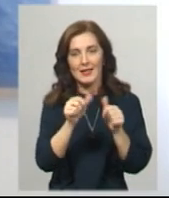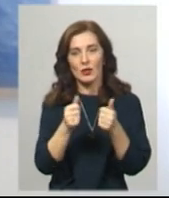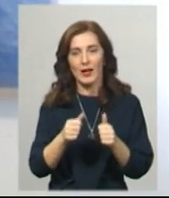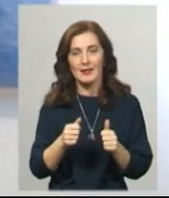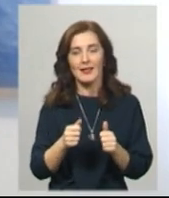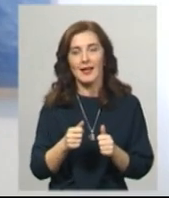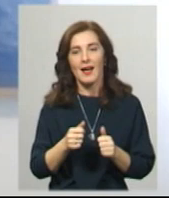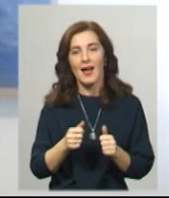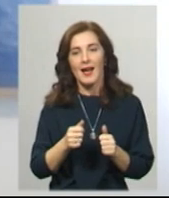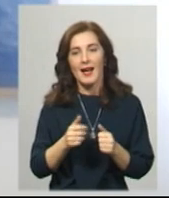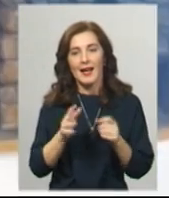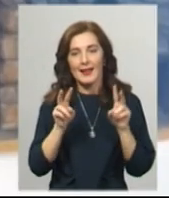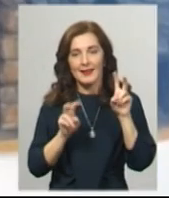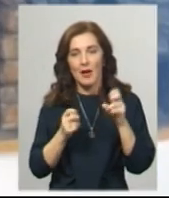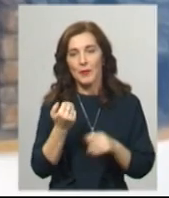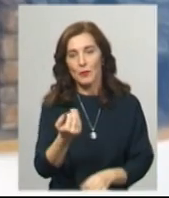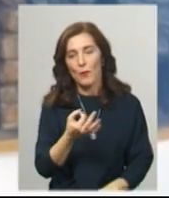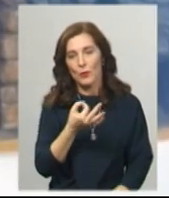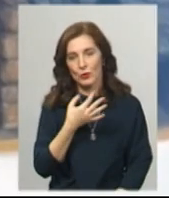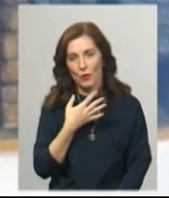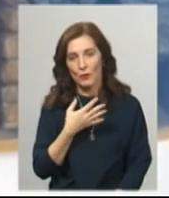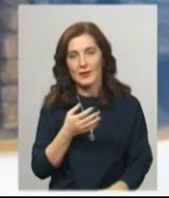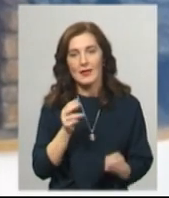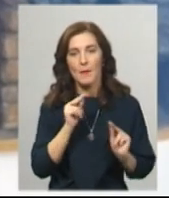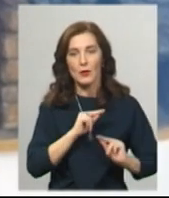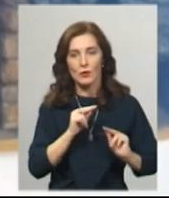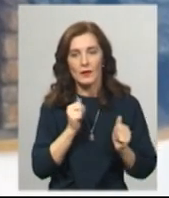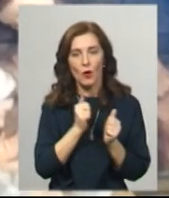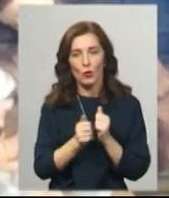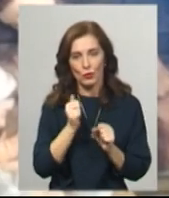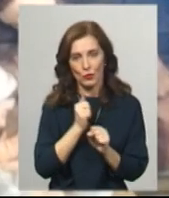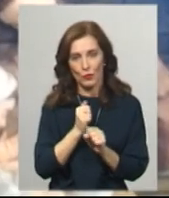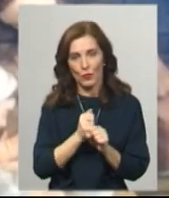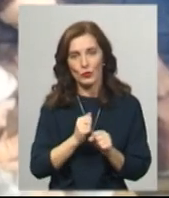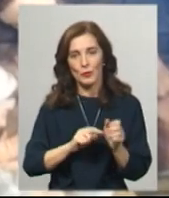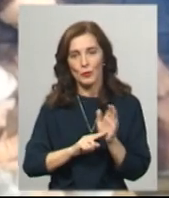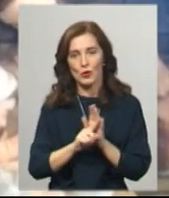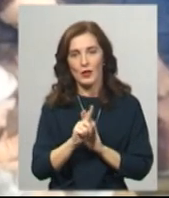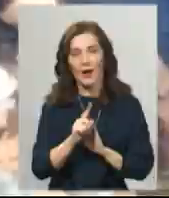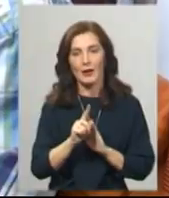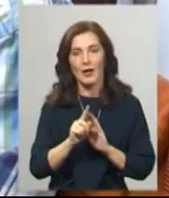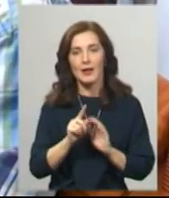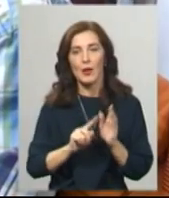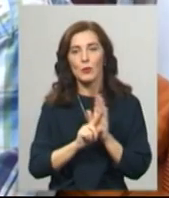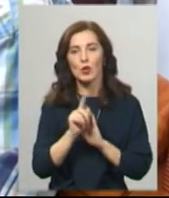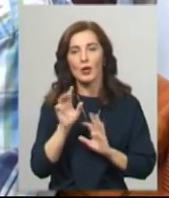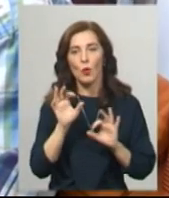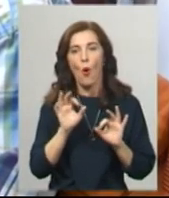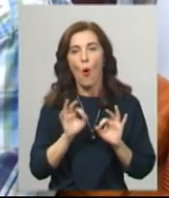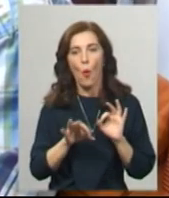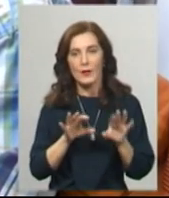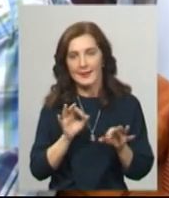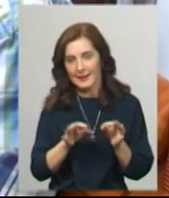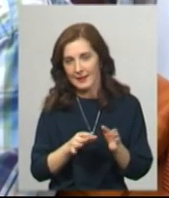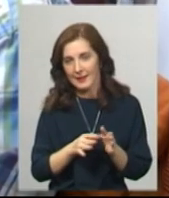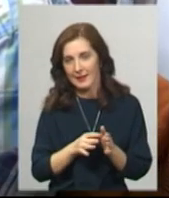вертепи. Різьбяр каже, тема йому до вподоби, та працювати над кожною роботою доводиться подовгу, тому розпочав на початку осені. Там в одному вертепі